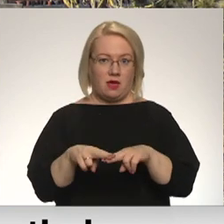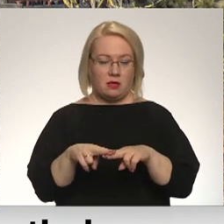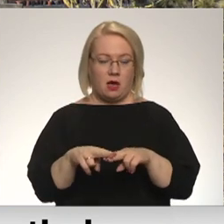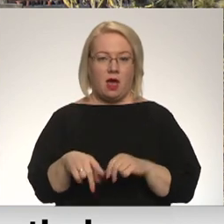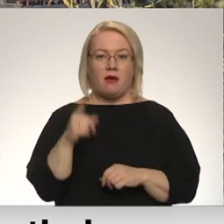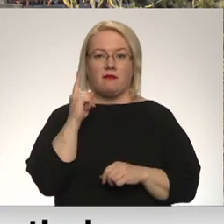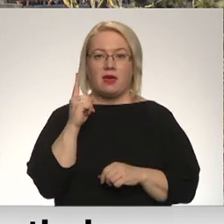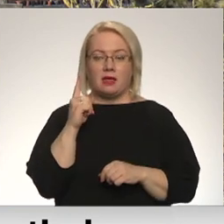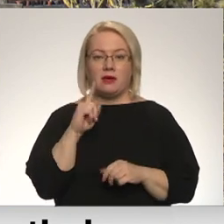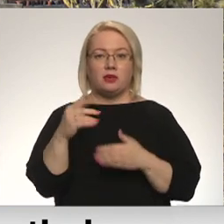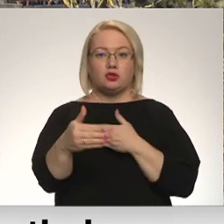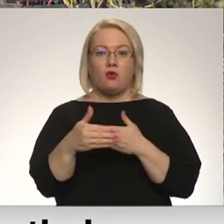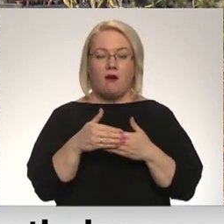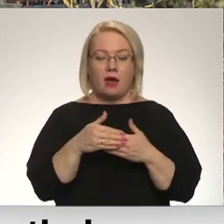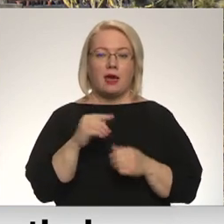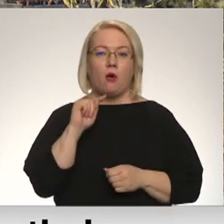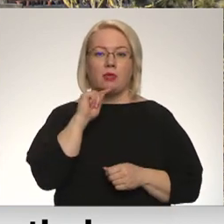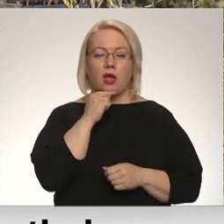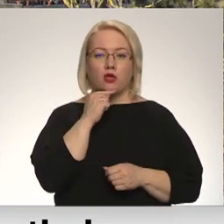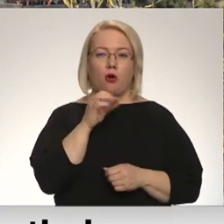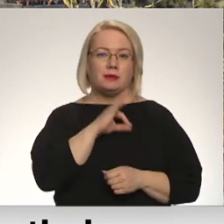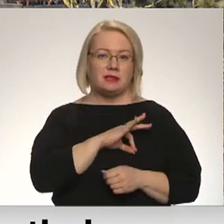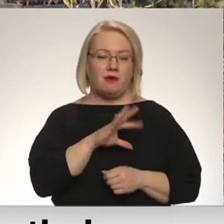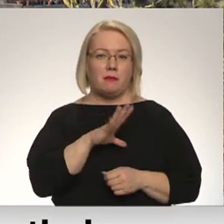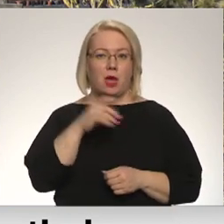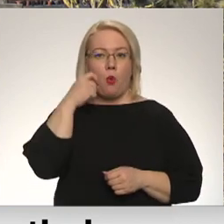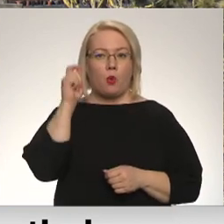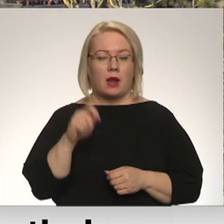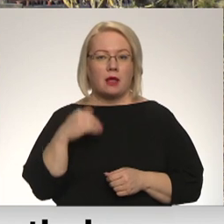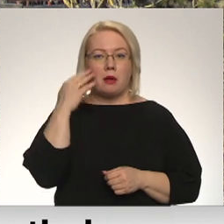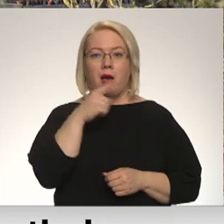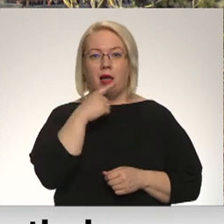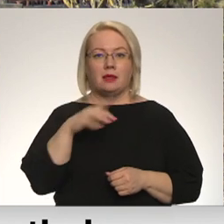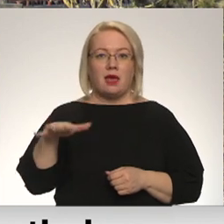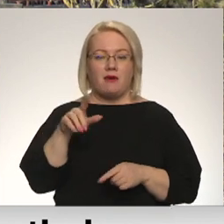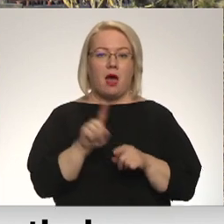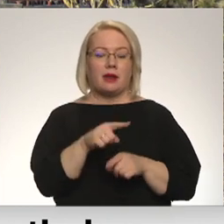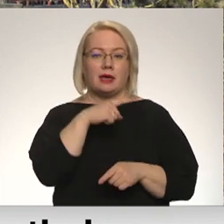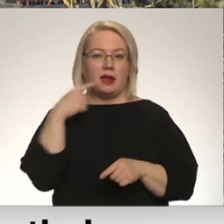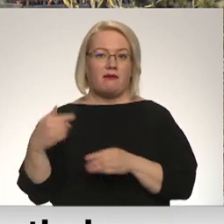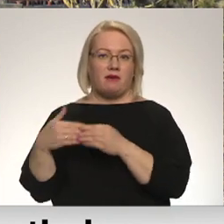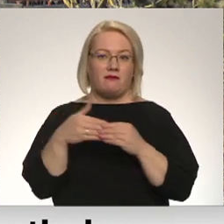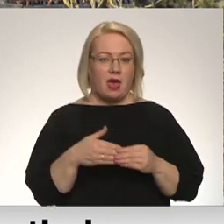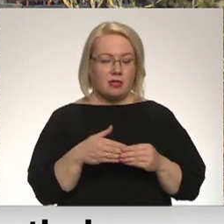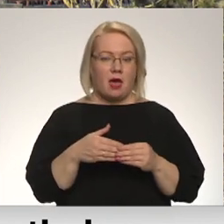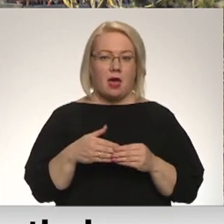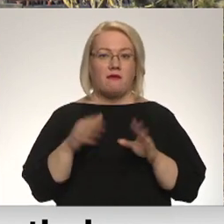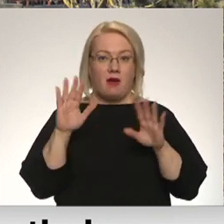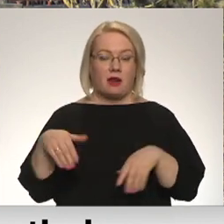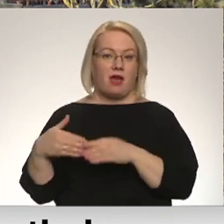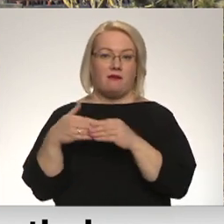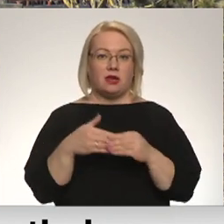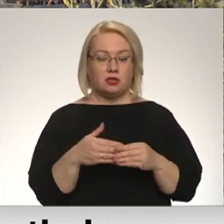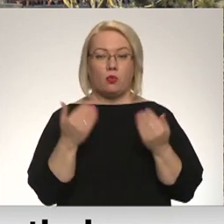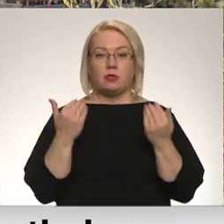ievedēji, vistuvākie, ekonomiski izdevīgākie bija Ukraina, Baltkrievija, nu arī tāpat Krievija varēja vest, nu viņi neveda, bet viņi varēja vest, un